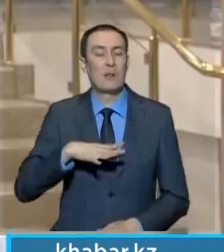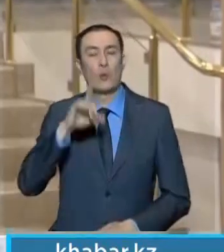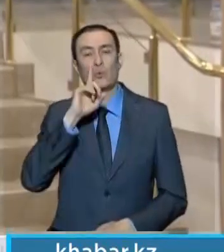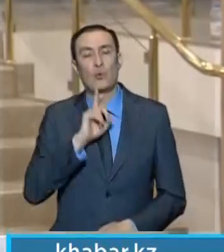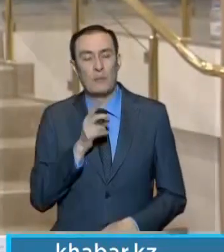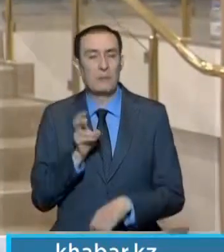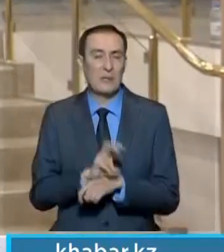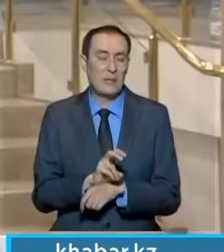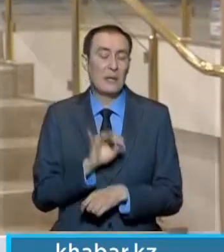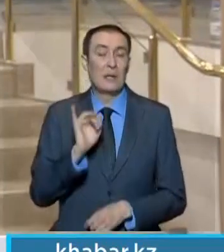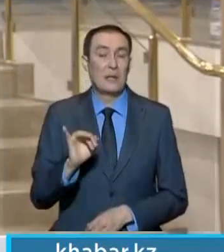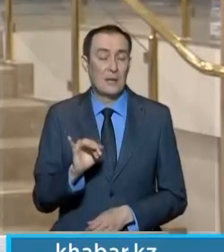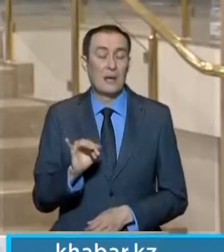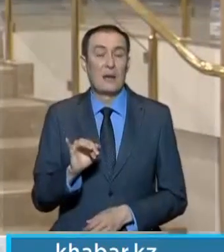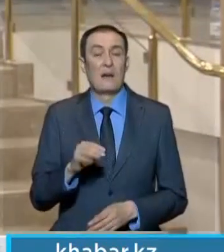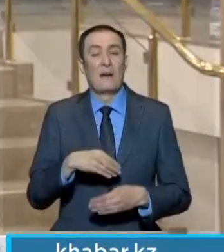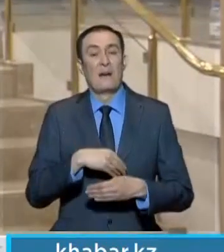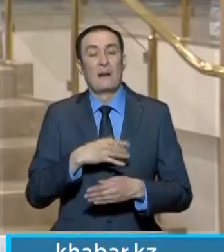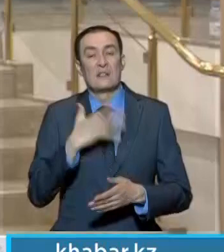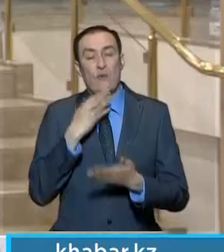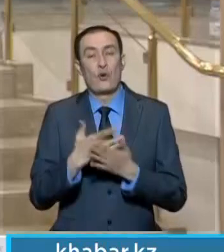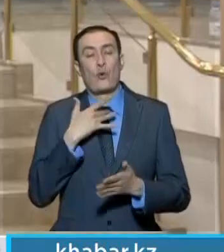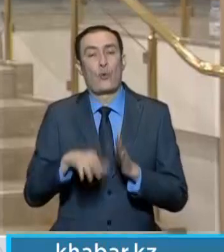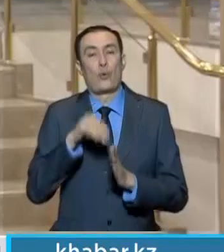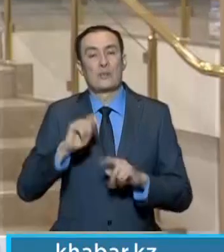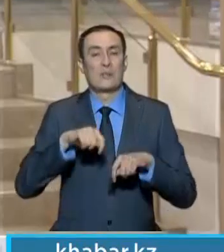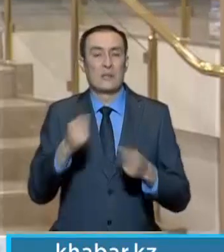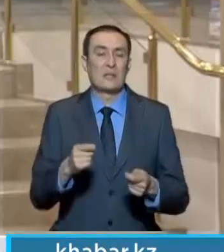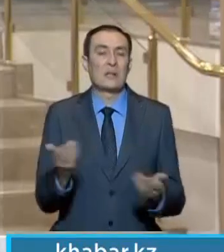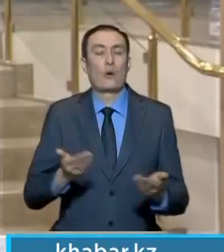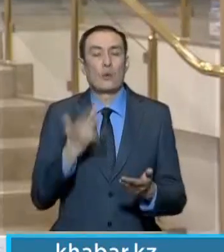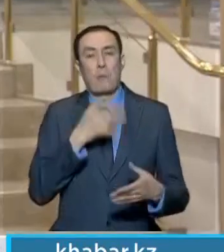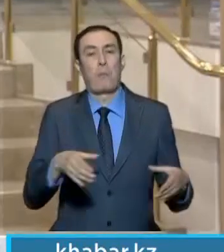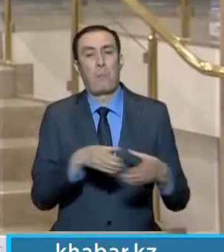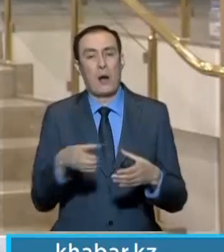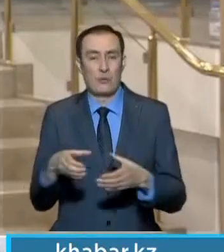было прийти и выдать свой голос, отдать свой голос за ту или иную партию на выборах.